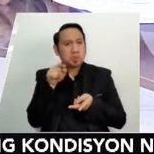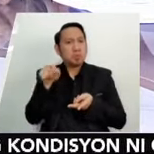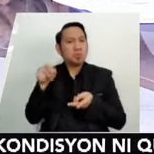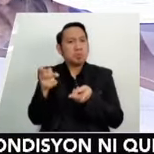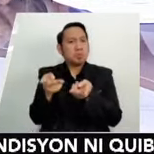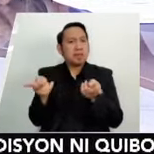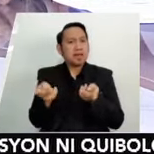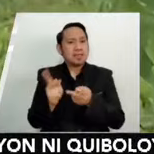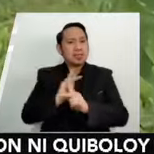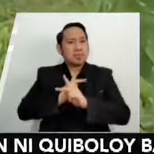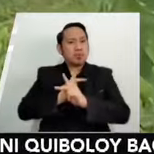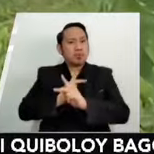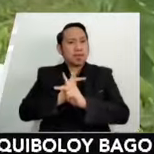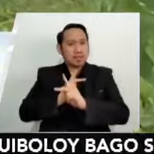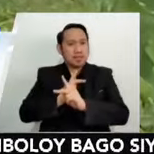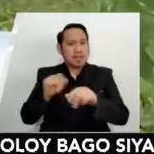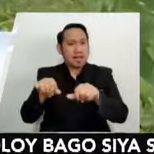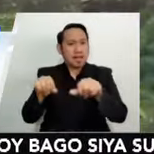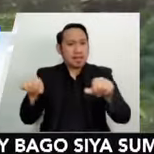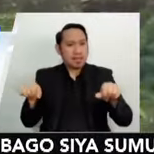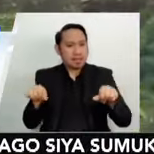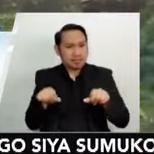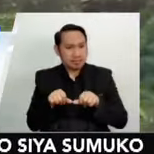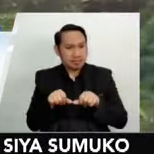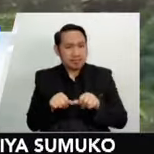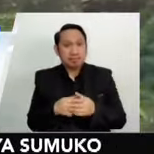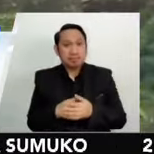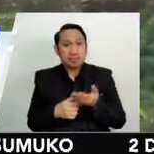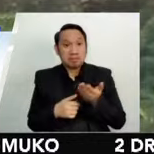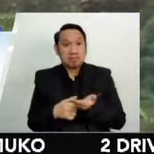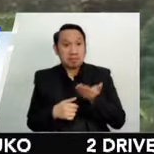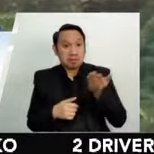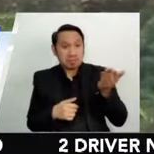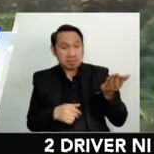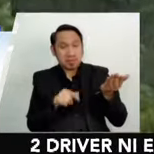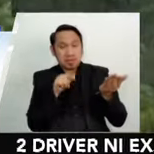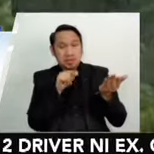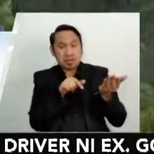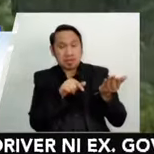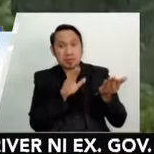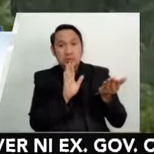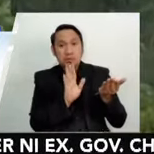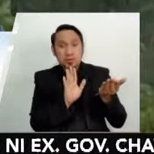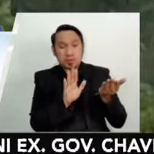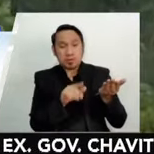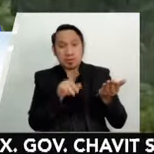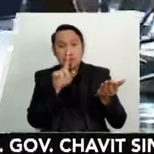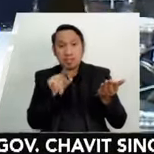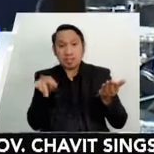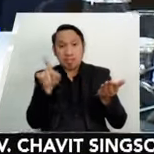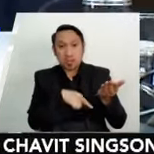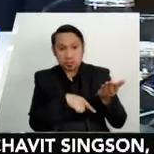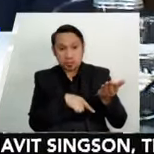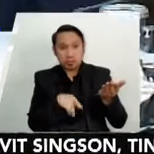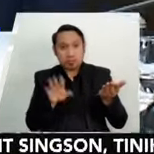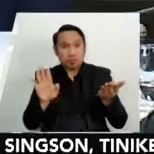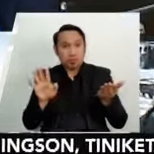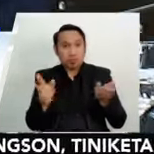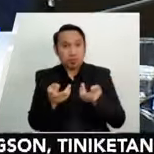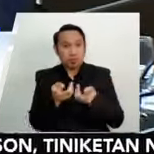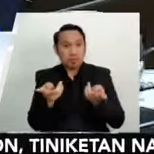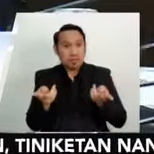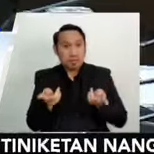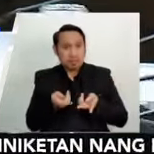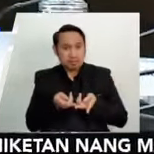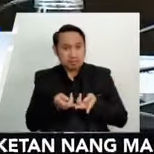Norte. Naibigay na raw ng DNR sa mga opisyal ng SBSI ang cancellation order ng kanilang Protected Areas